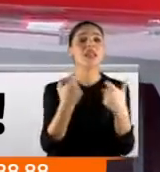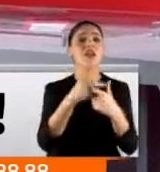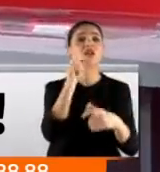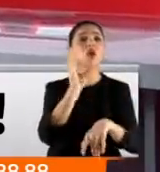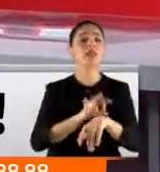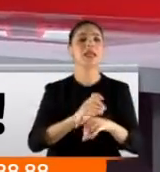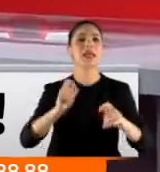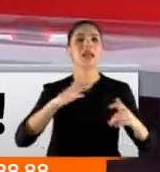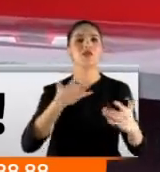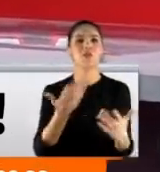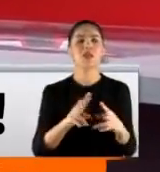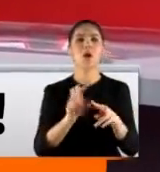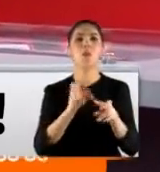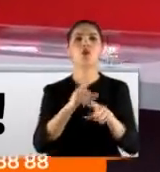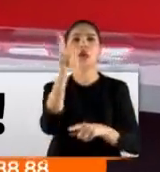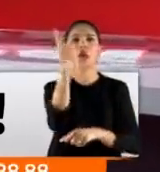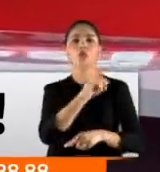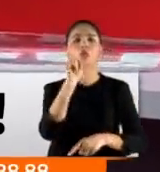var. Moderna